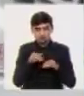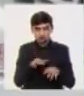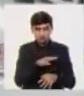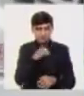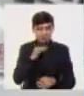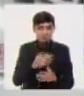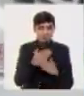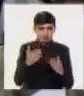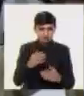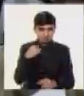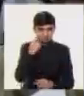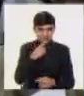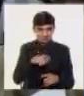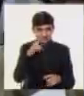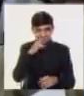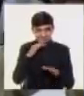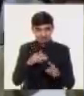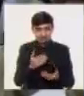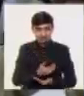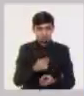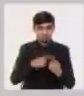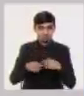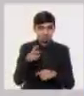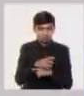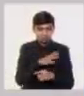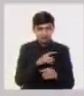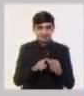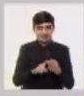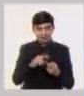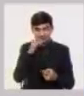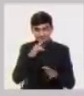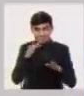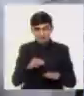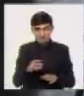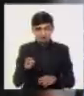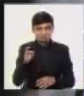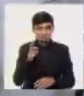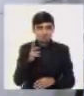Большая часть из них – наши соотечественники, вернувшиеся в период независимости в Казахстан.